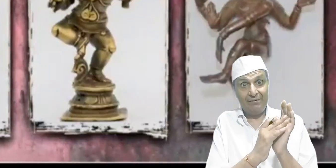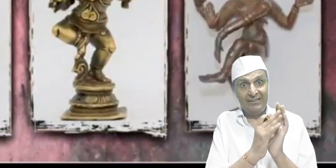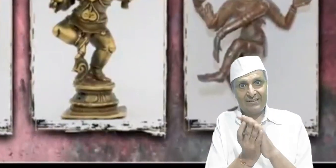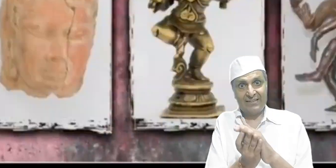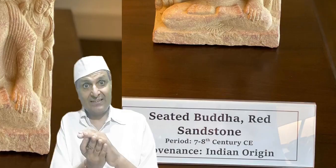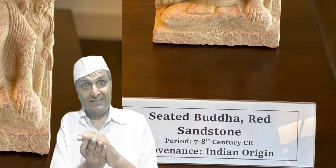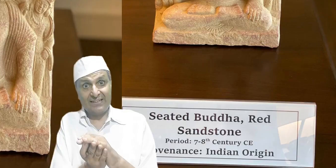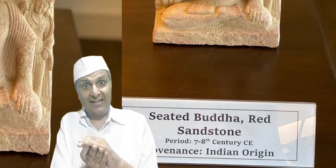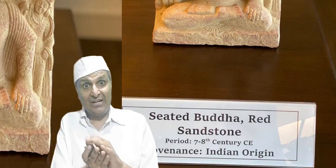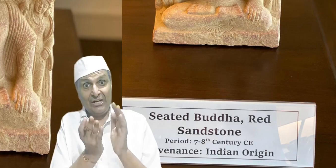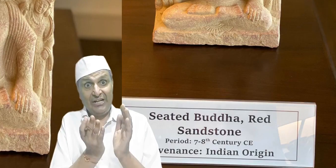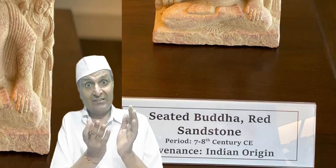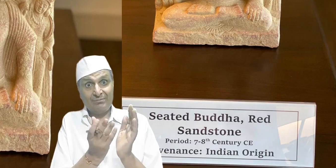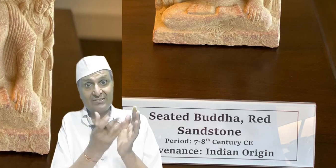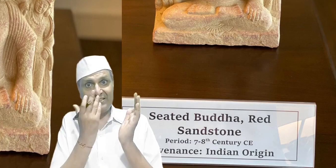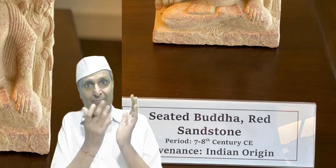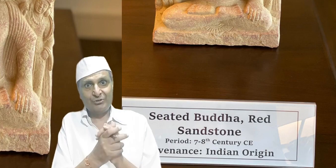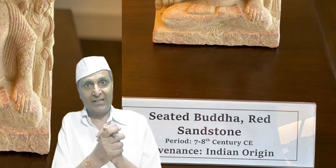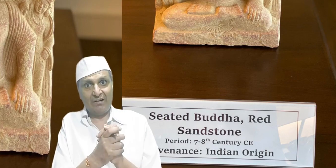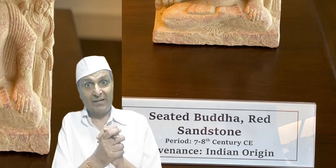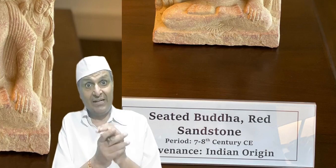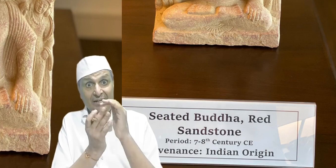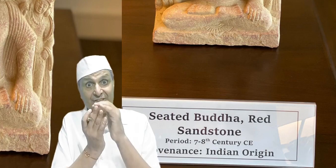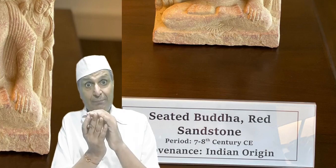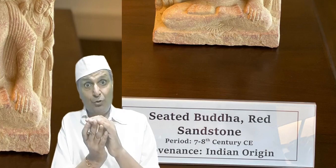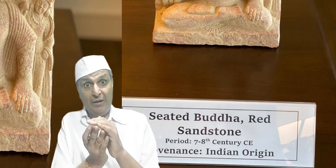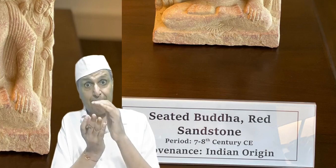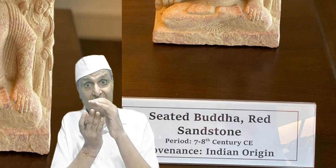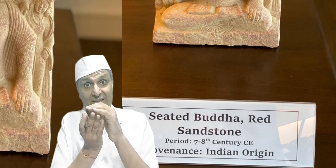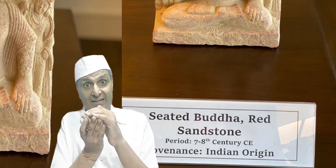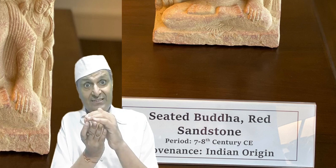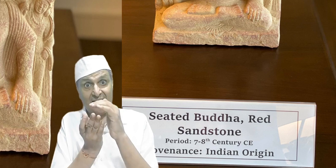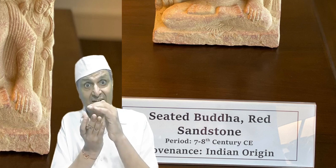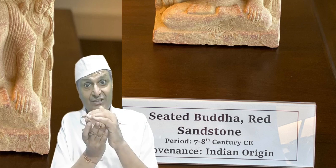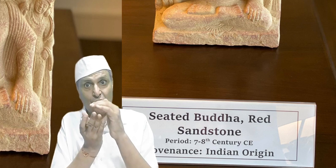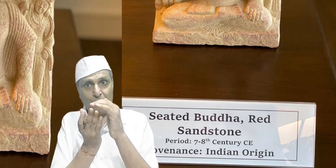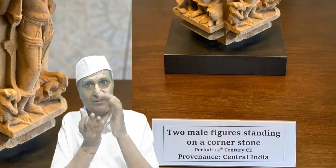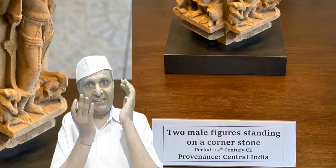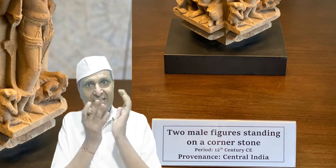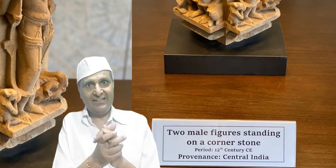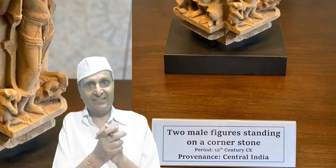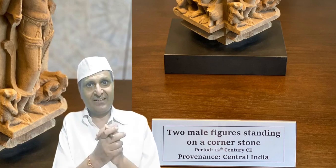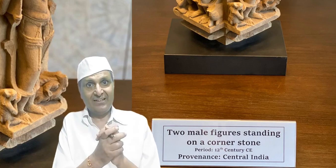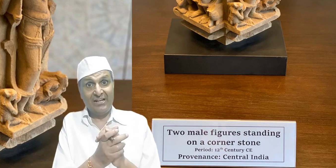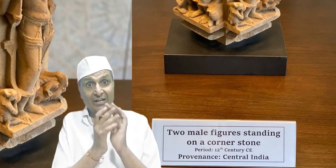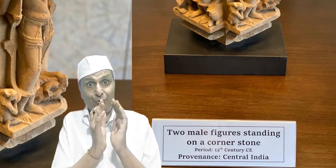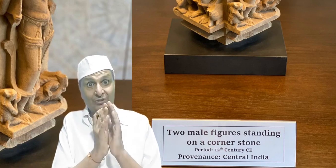कई बार वितरित किए हैं यह सब तक कैसे पहुंचे यहां पर यह सब छोड़कर 4500